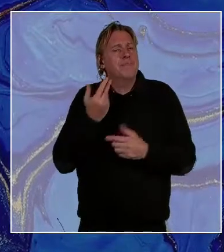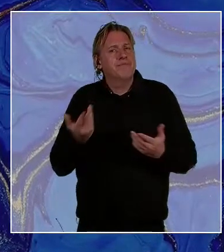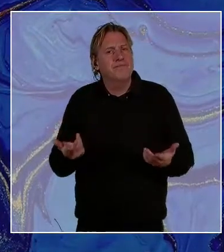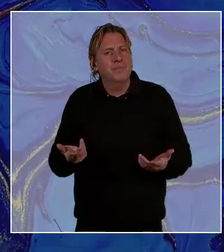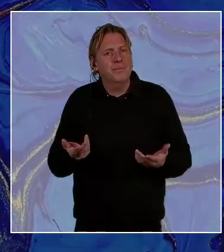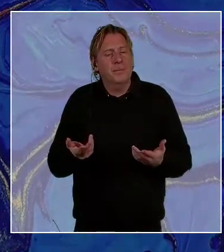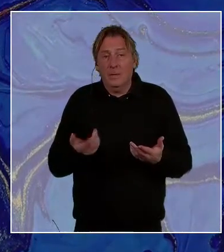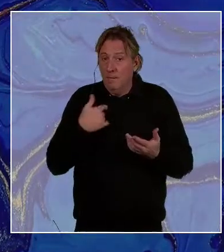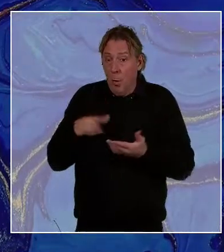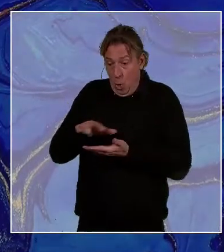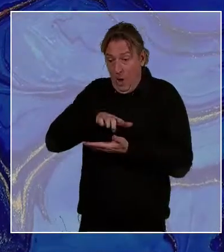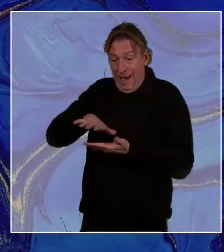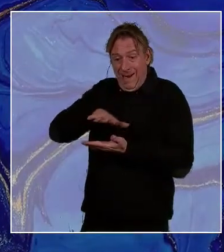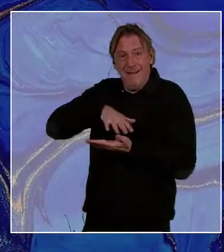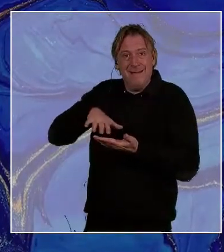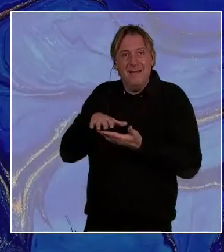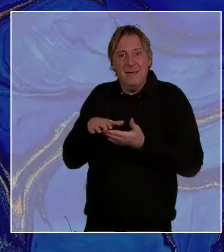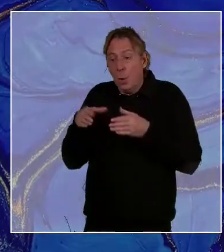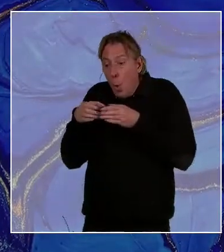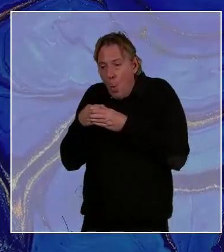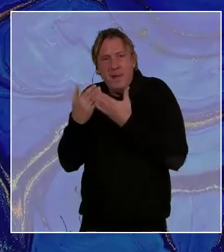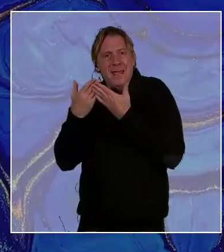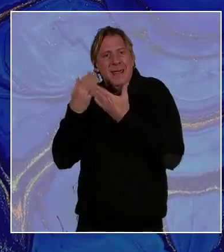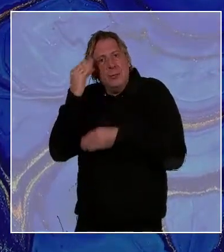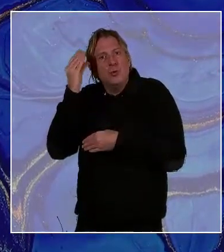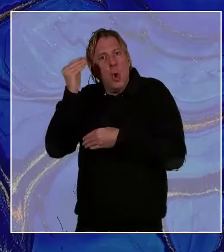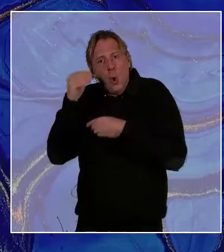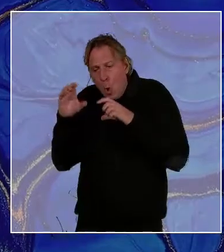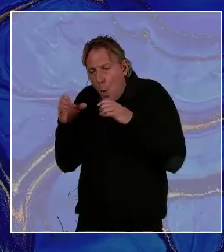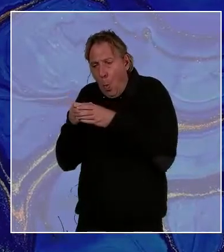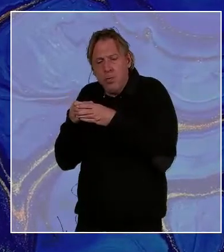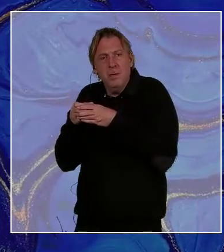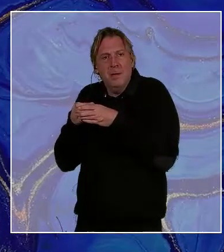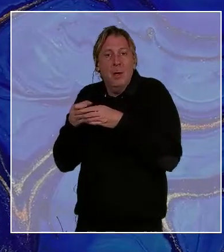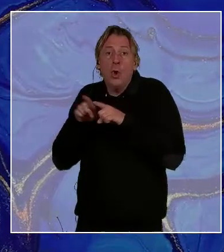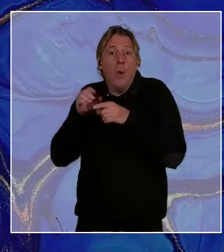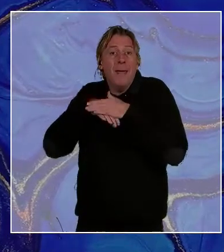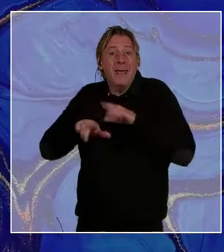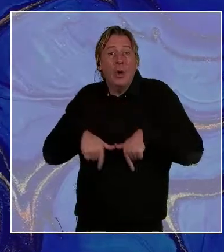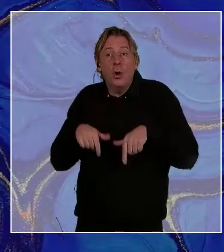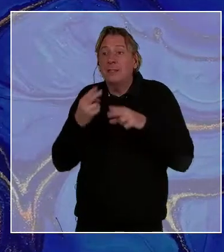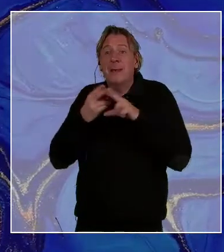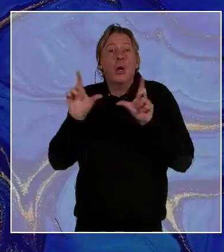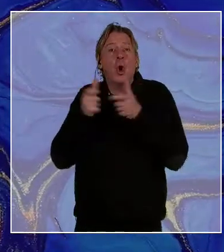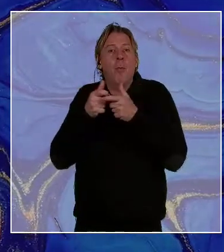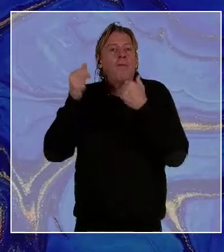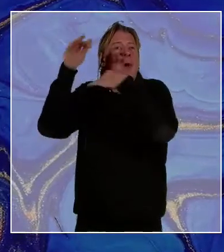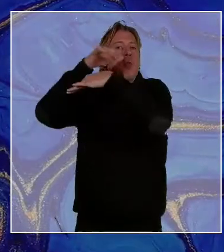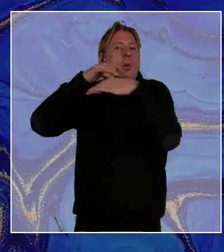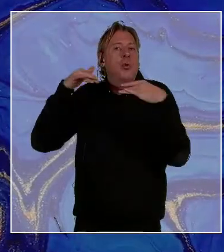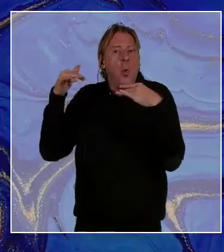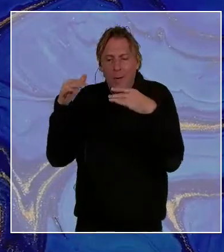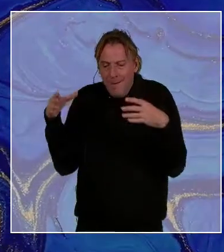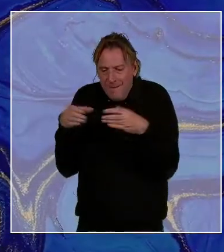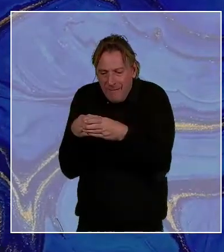place localement des groupes d'étudiants, par exemple, comme on le fait dans les écoles avec les clubs environnementaux. Mais